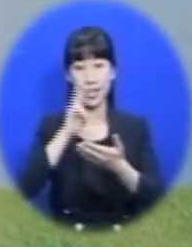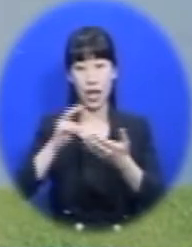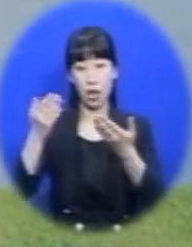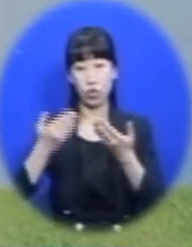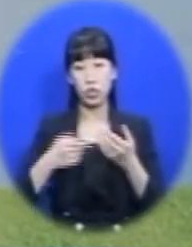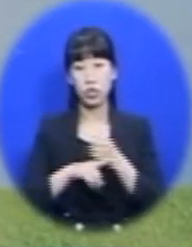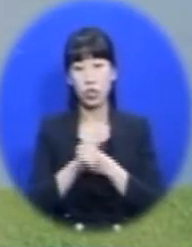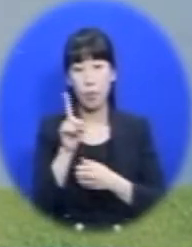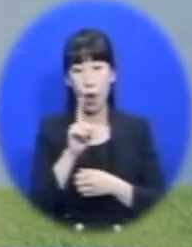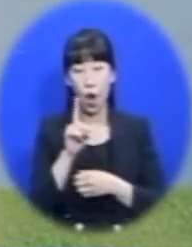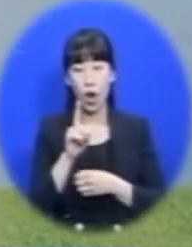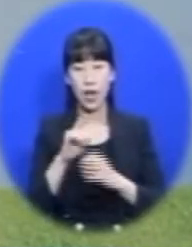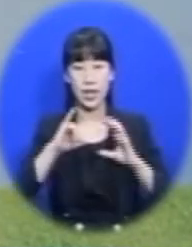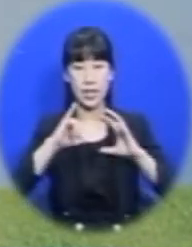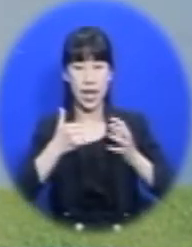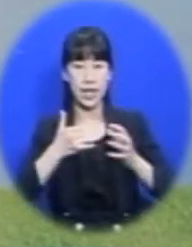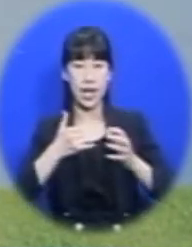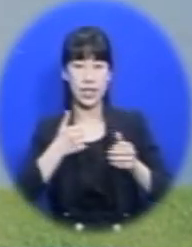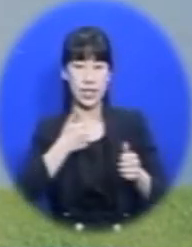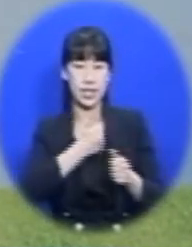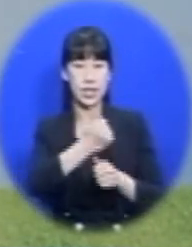세상을 이기는 힘이기 때문에 그렇습니다.